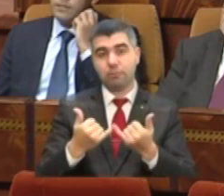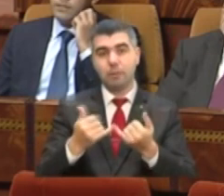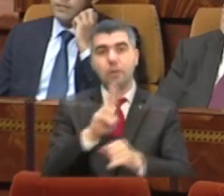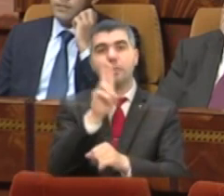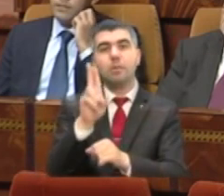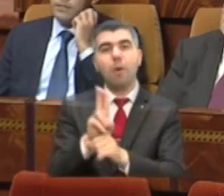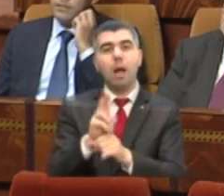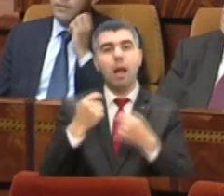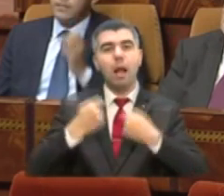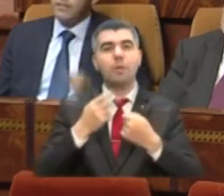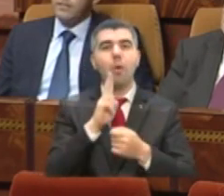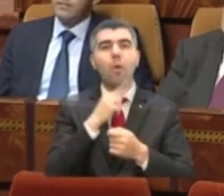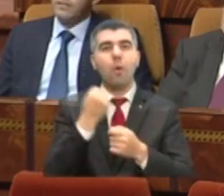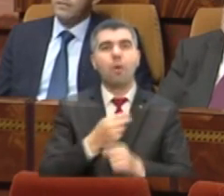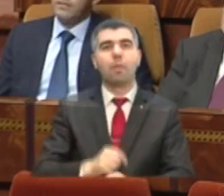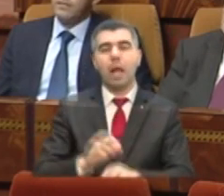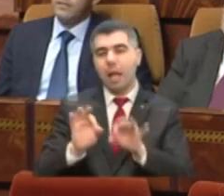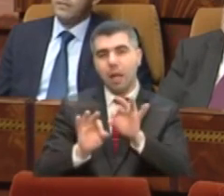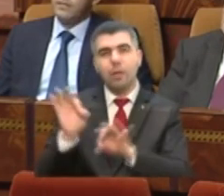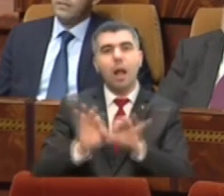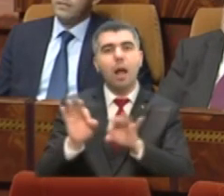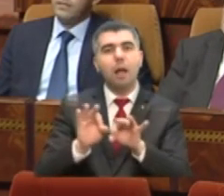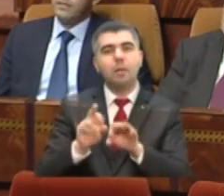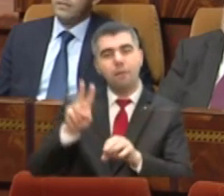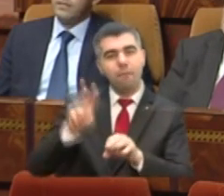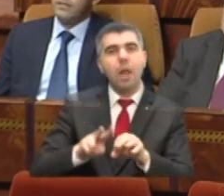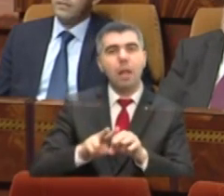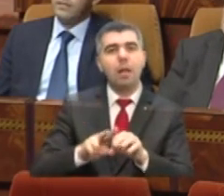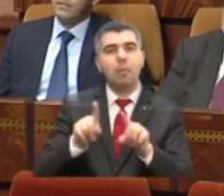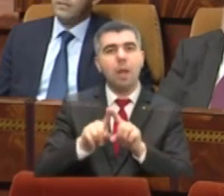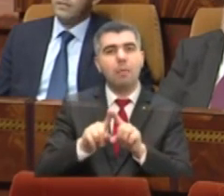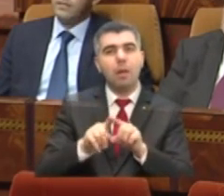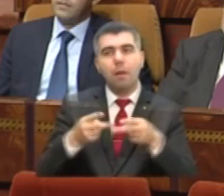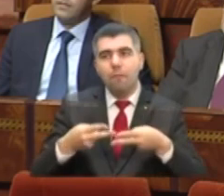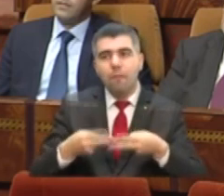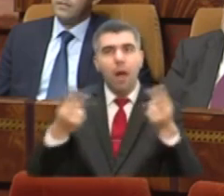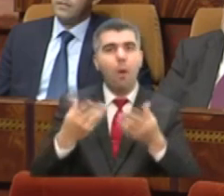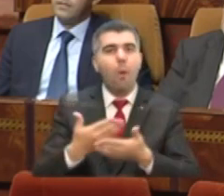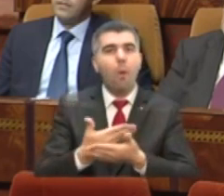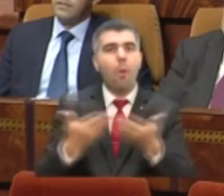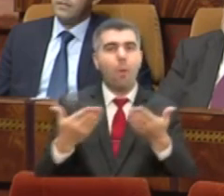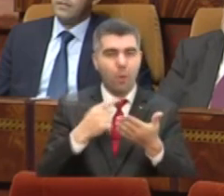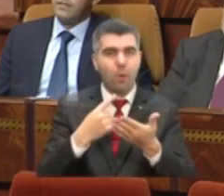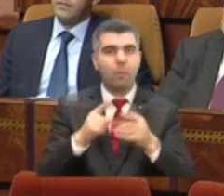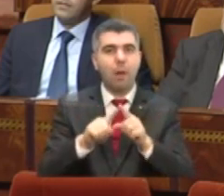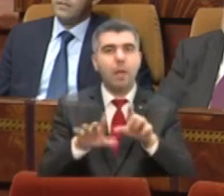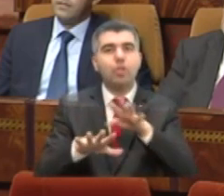الحكومة عن الإجراءات العملية لتنزيل الأوراش الاجتماعية برسم سنة